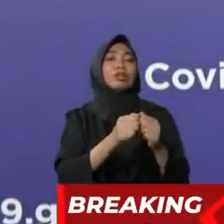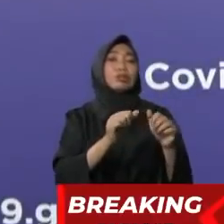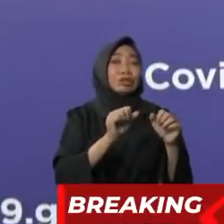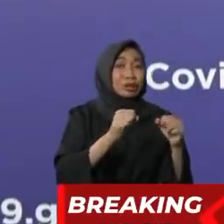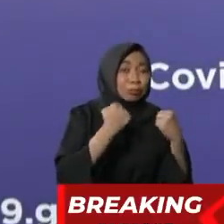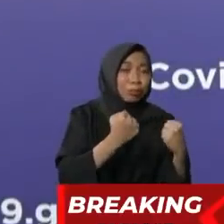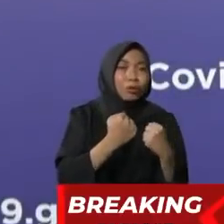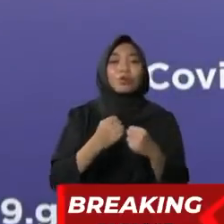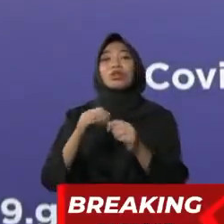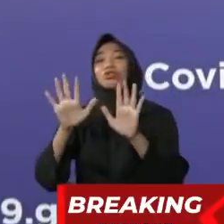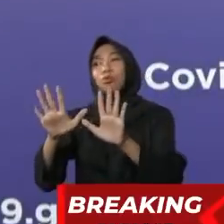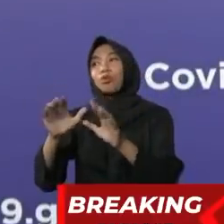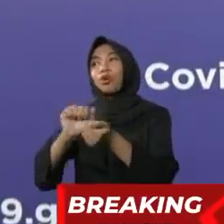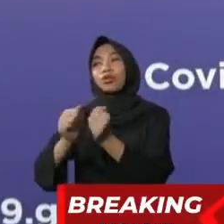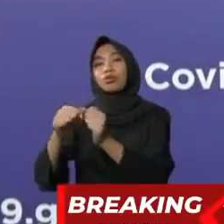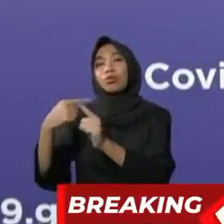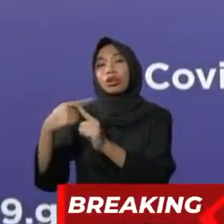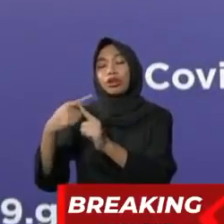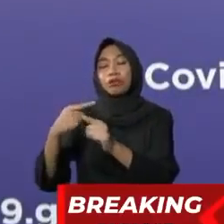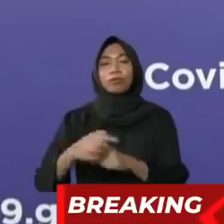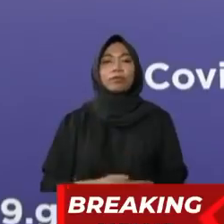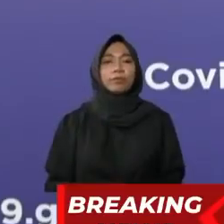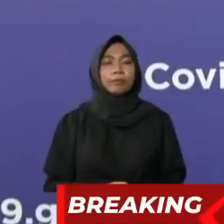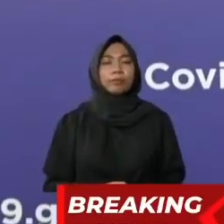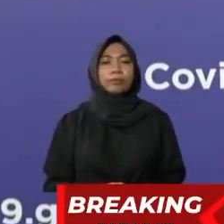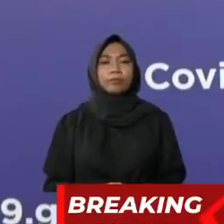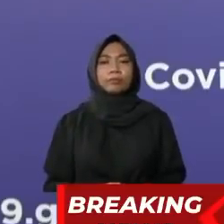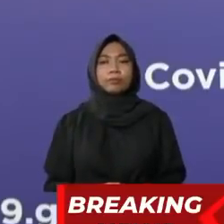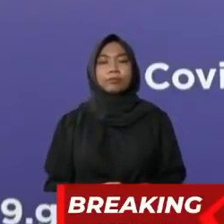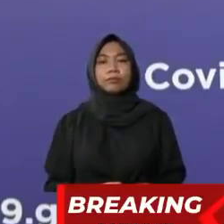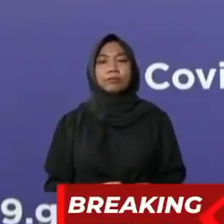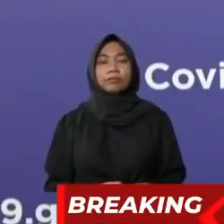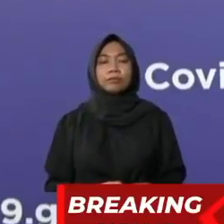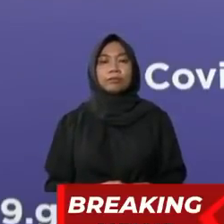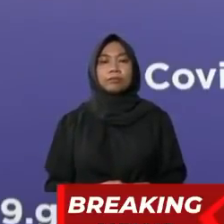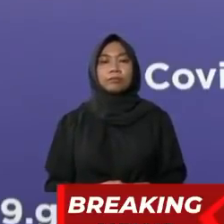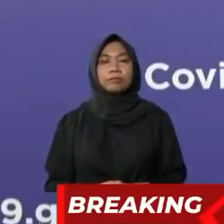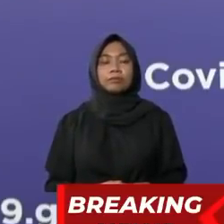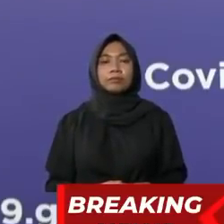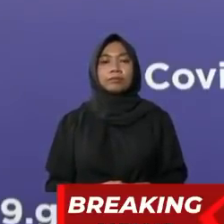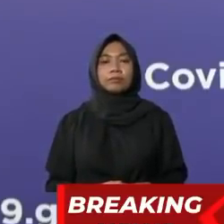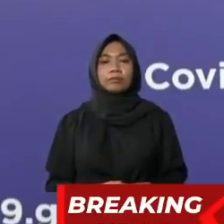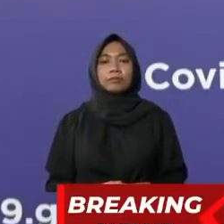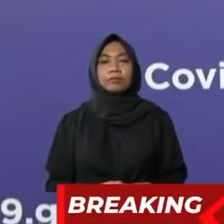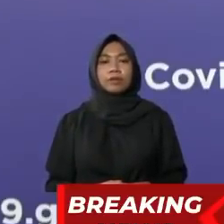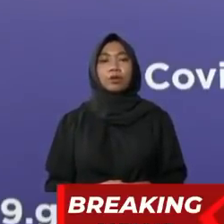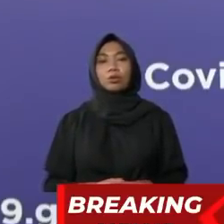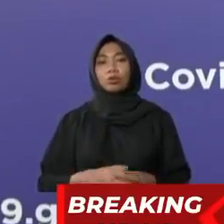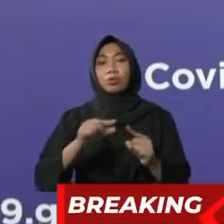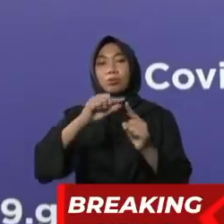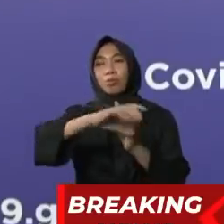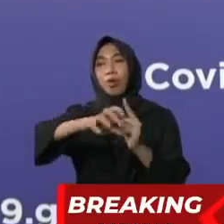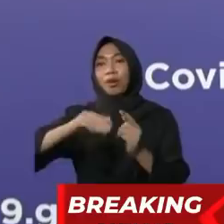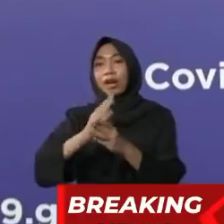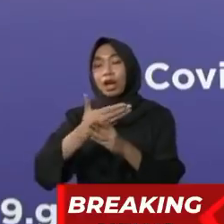orang Kalimantan Timur ada 10 orang kasus baru tapi dilaporkan ada sembuh 22 orang termasuk Kepulauan Riau